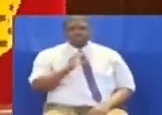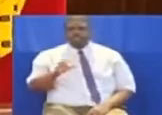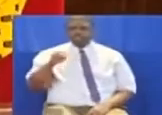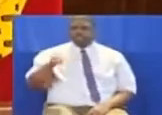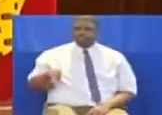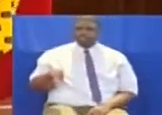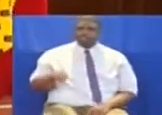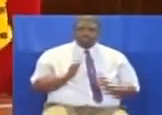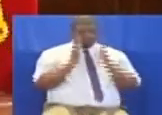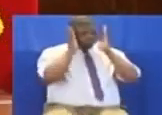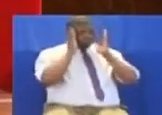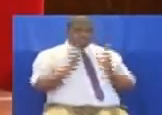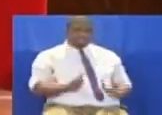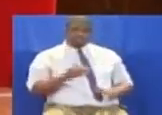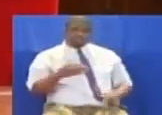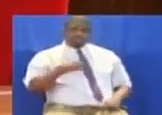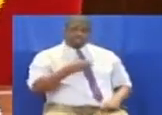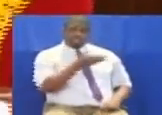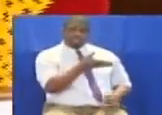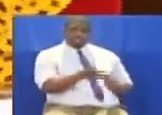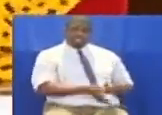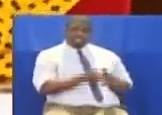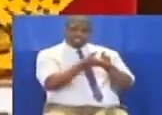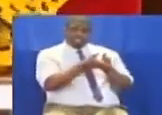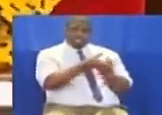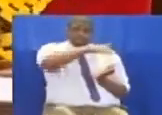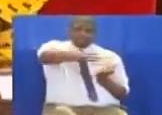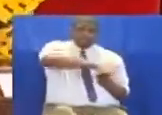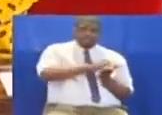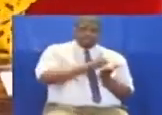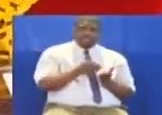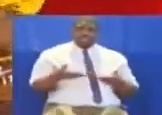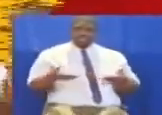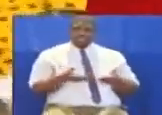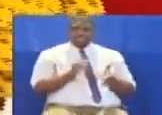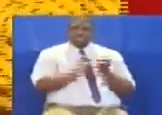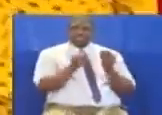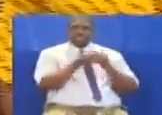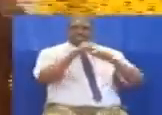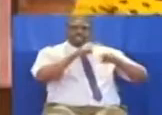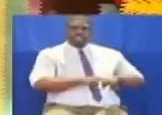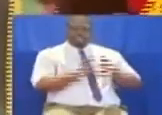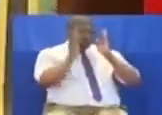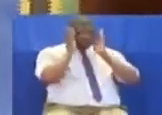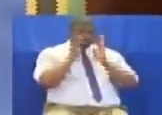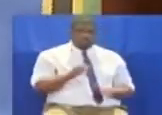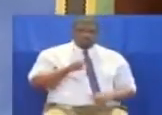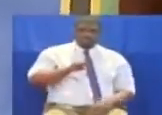Mheshimiwa Shangazi, saidia mahali kiti gani akae Mheshimiwa Silinde.